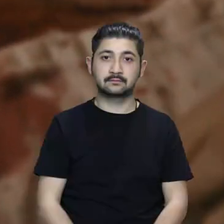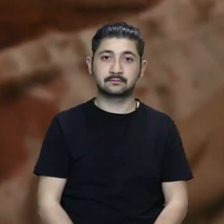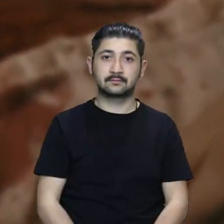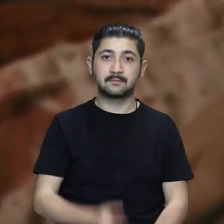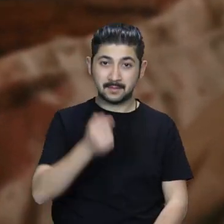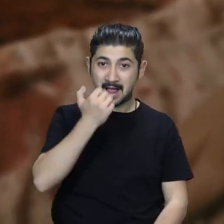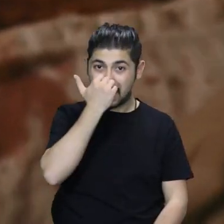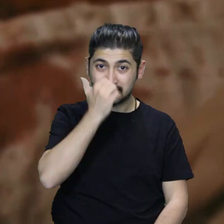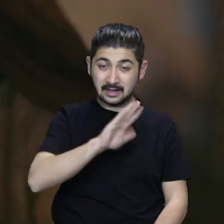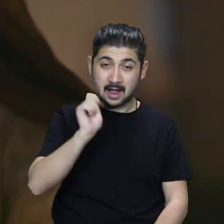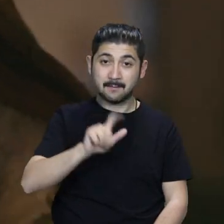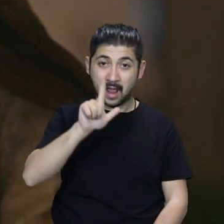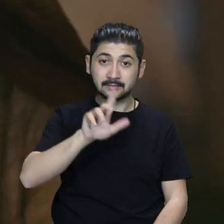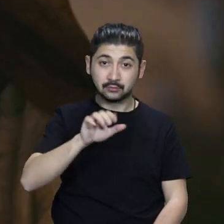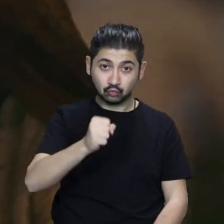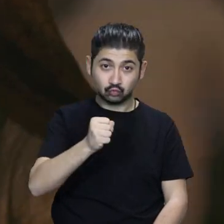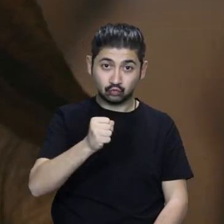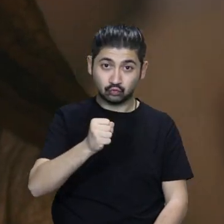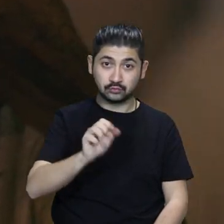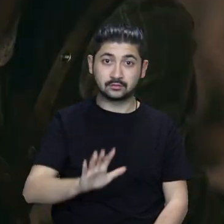Biraz kanını almam lazım tutun.